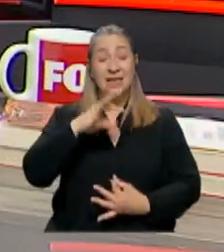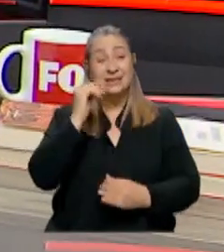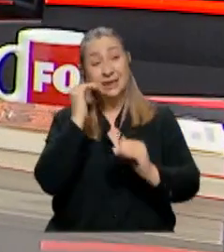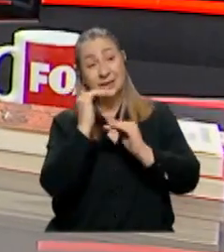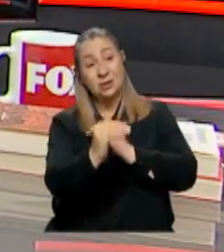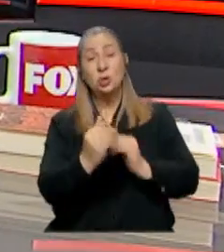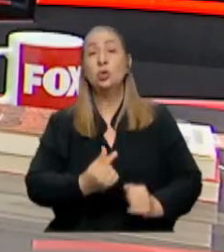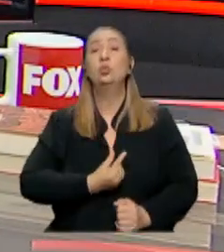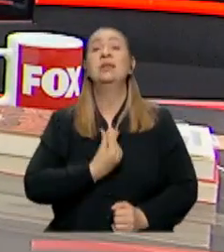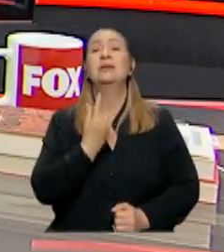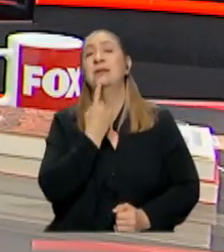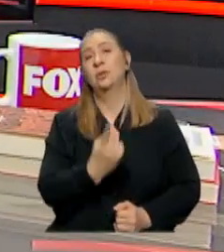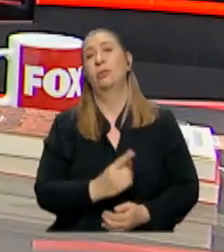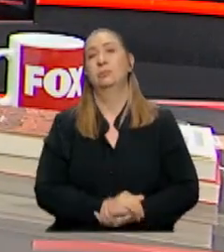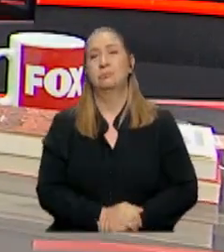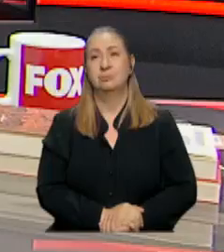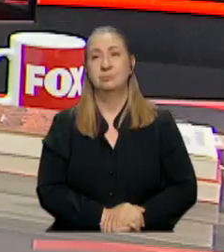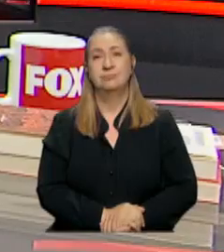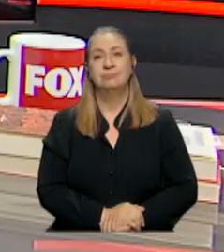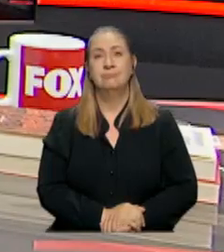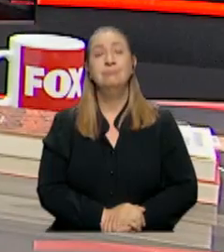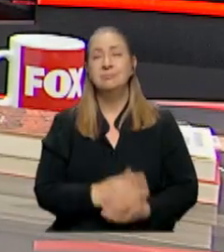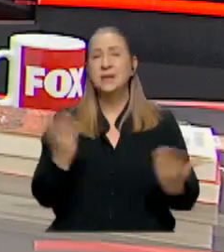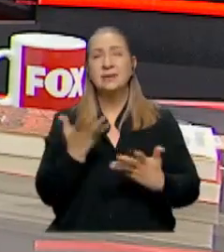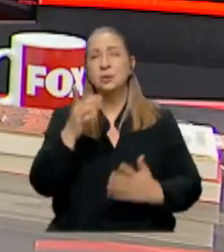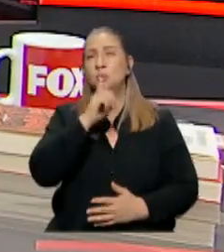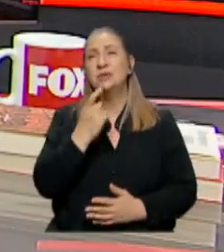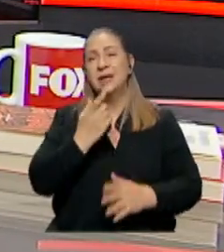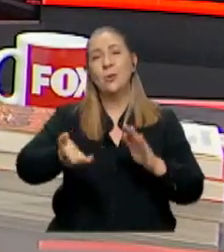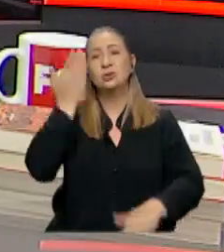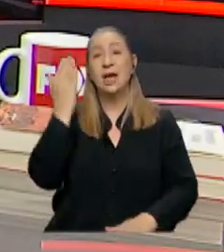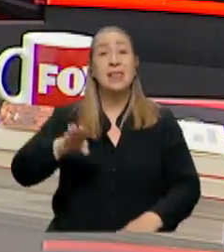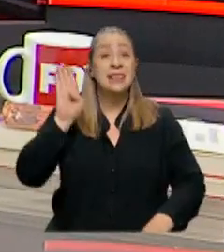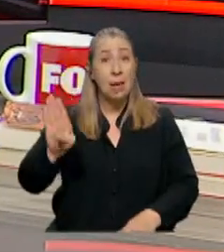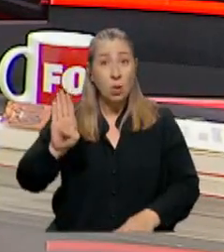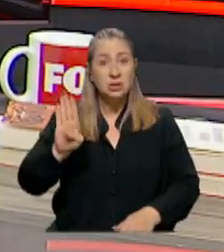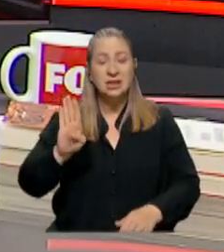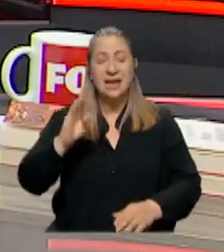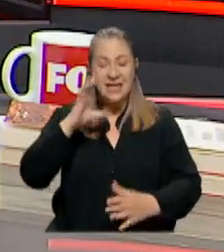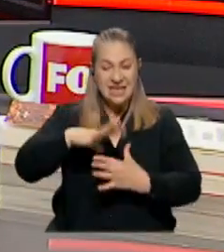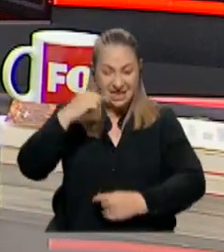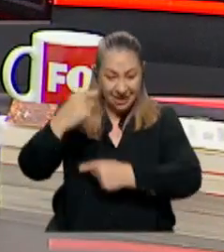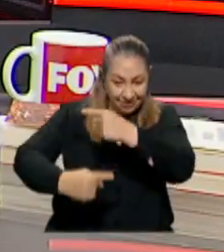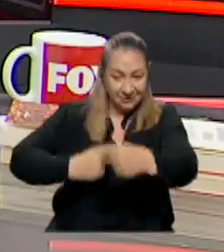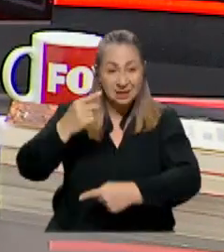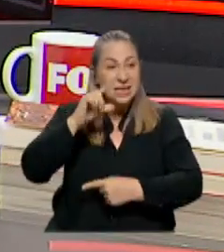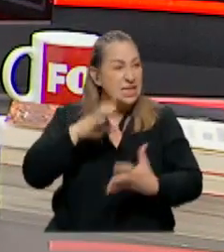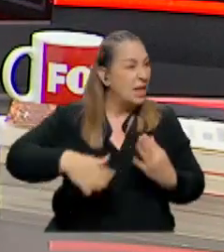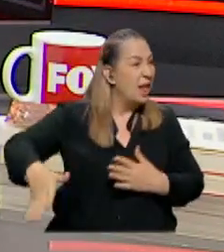insanoğlunun ümididir diyor. Neredeyse 100 sene önce. Demokrasi insanın, ırkının,